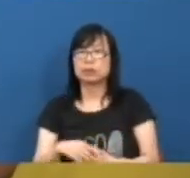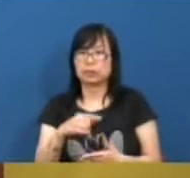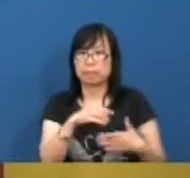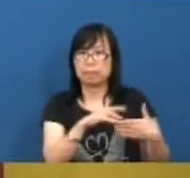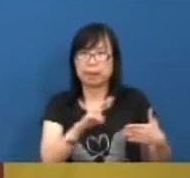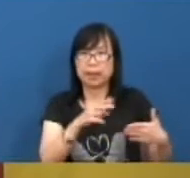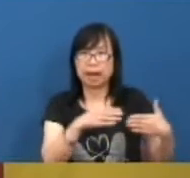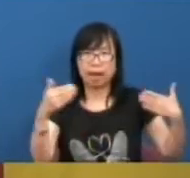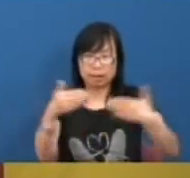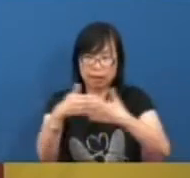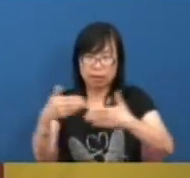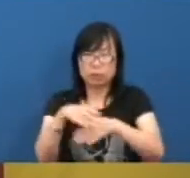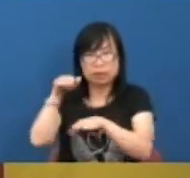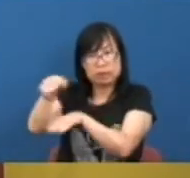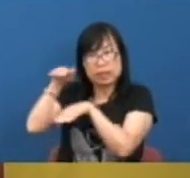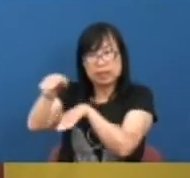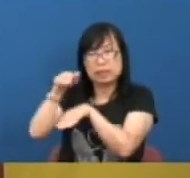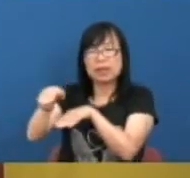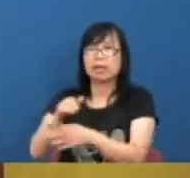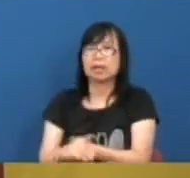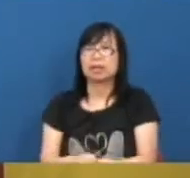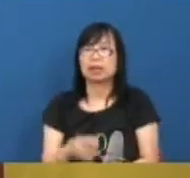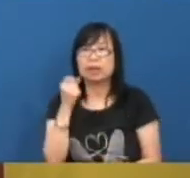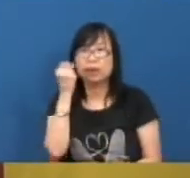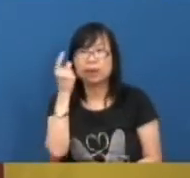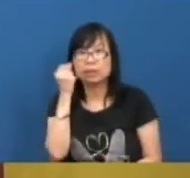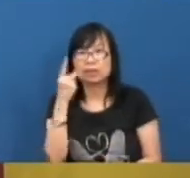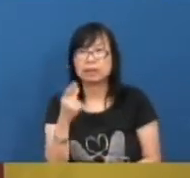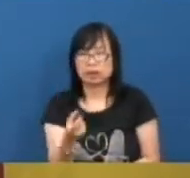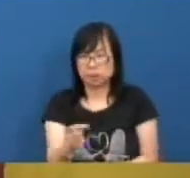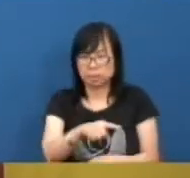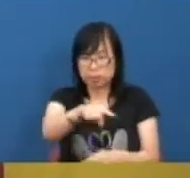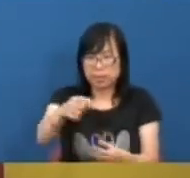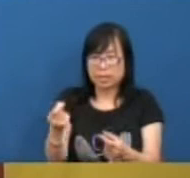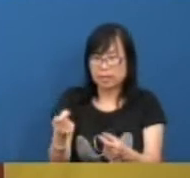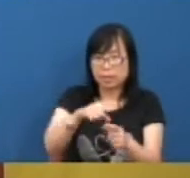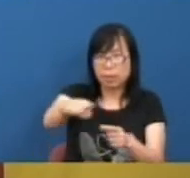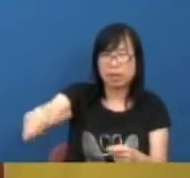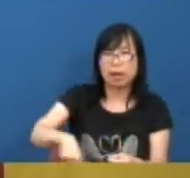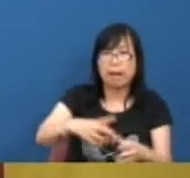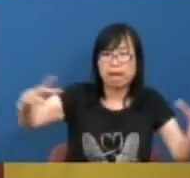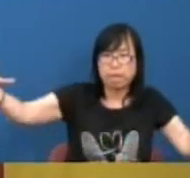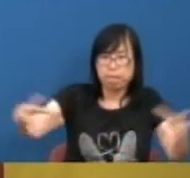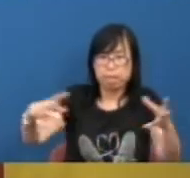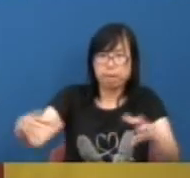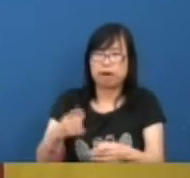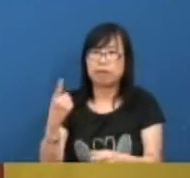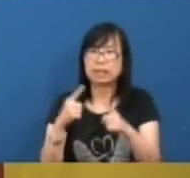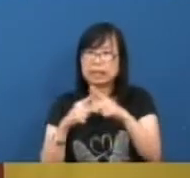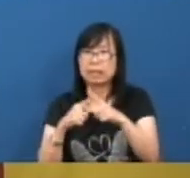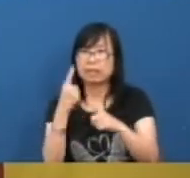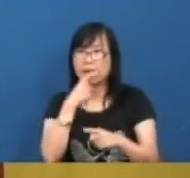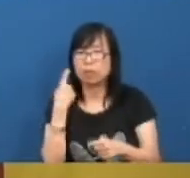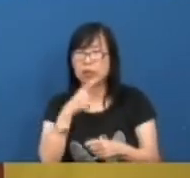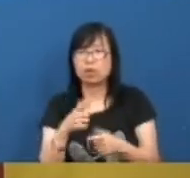個交通擠塞啦，即係你突然係喺一個小嘅地方裏邊谷咗太多人流啊嘛，咁你啲配套如果做得唔好